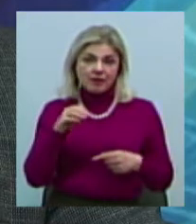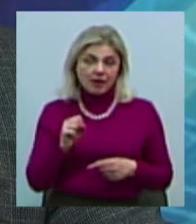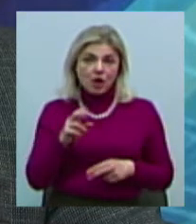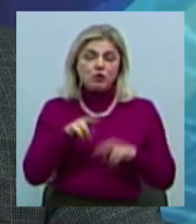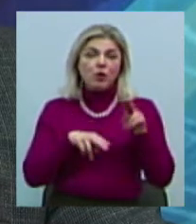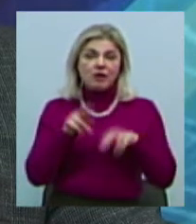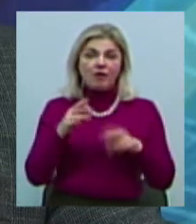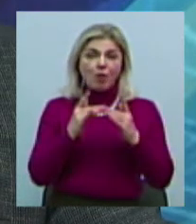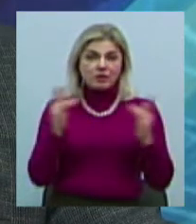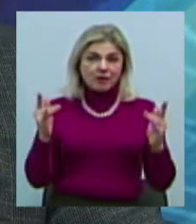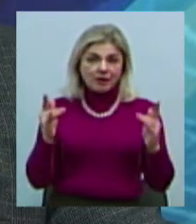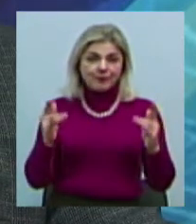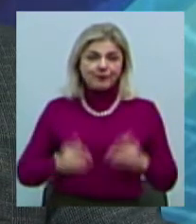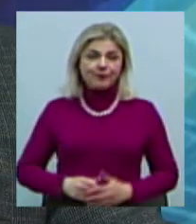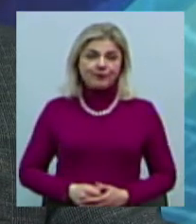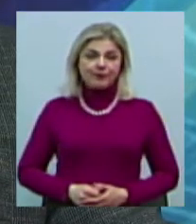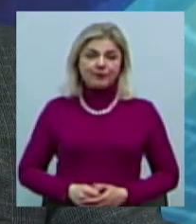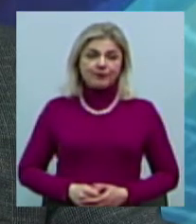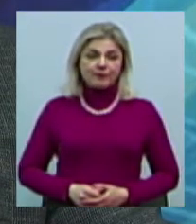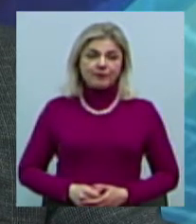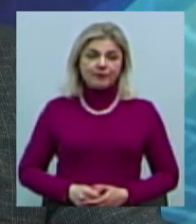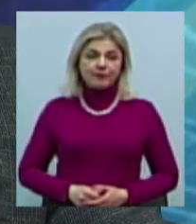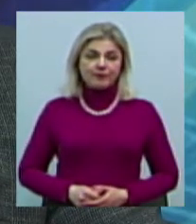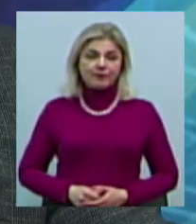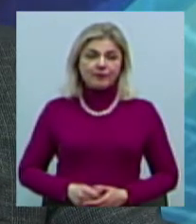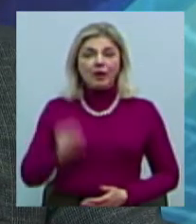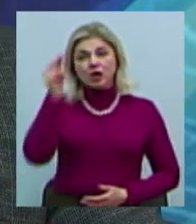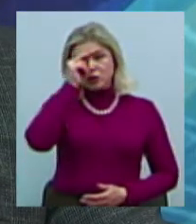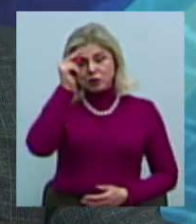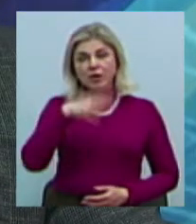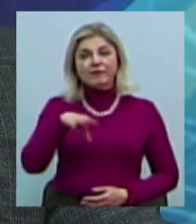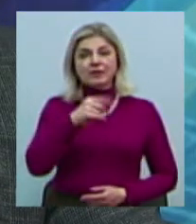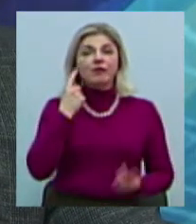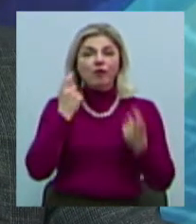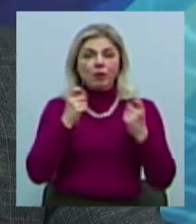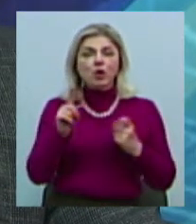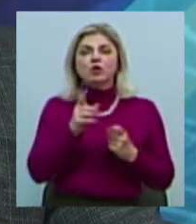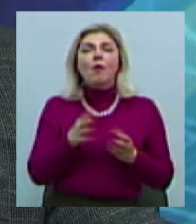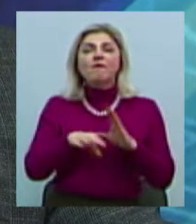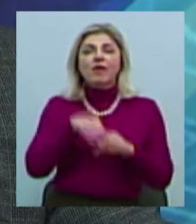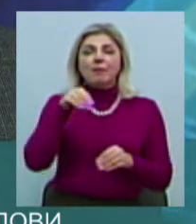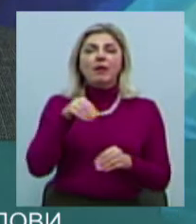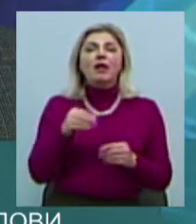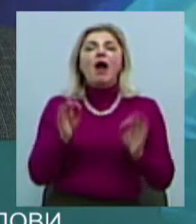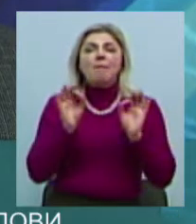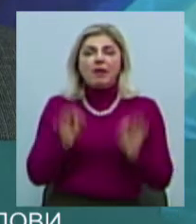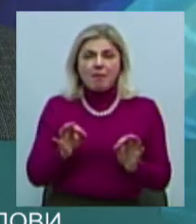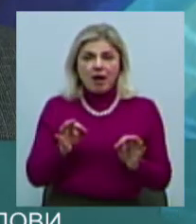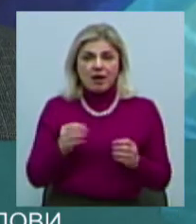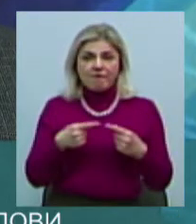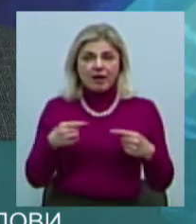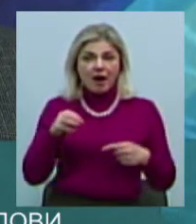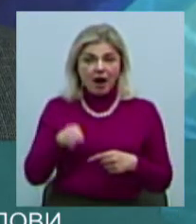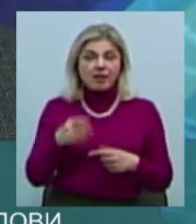есть... И изучаются все данные, чтобы выбрать оптимальный вариант, где этот мост строить. Опять